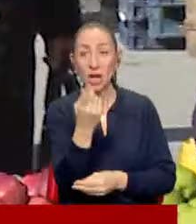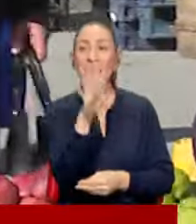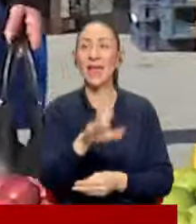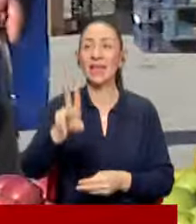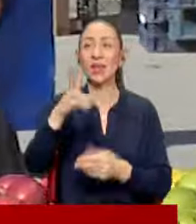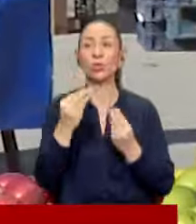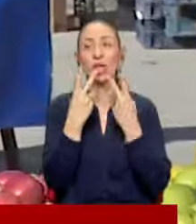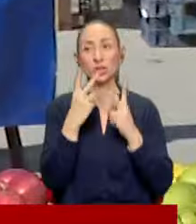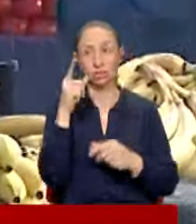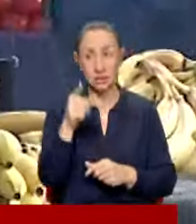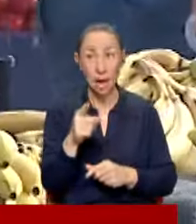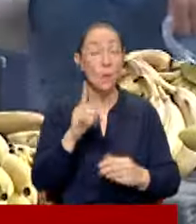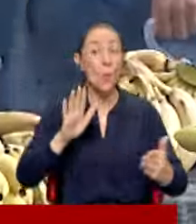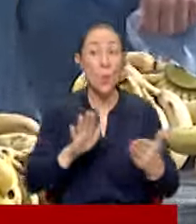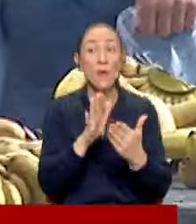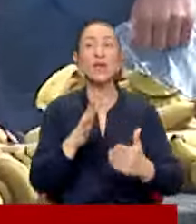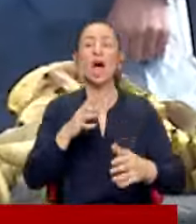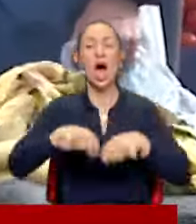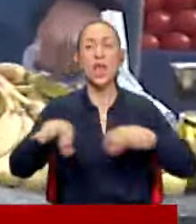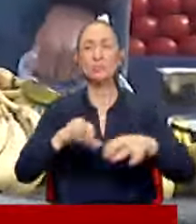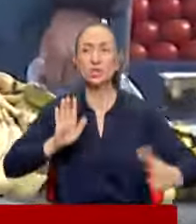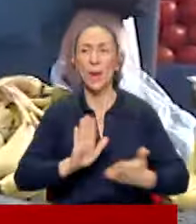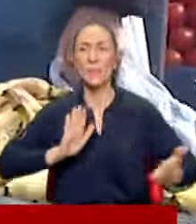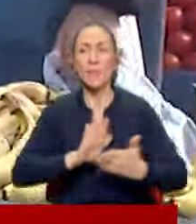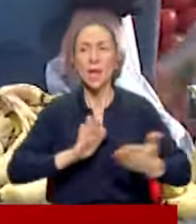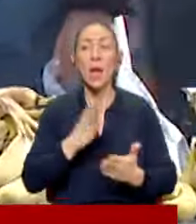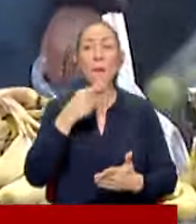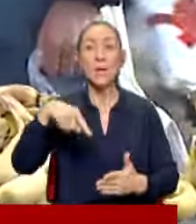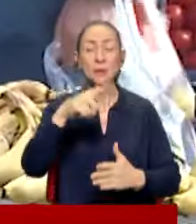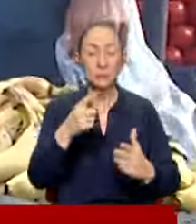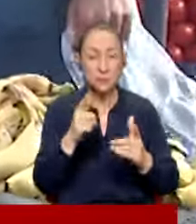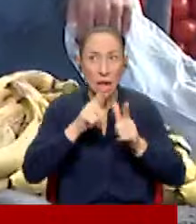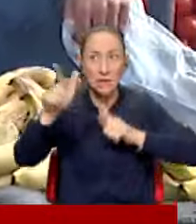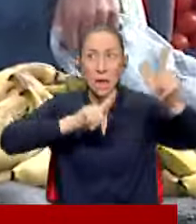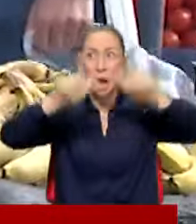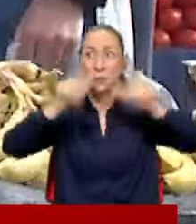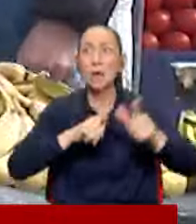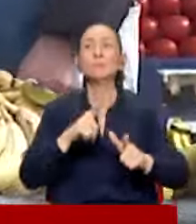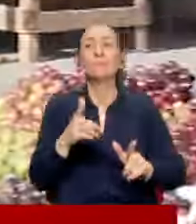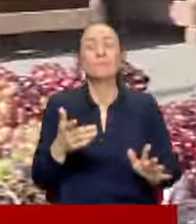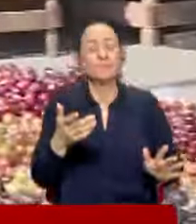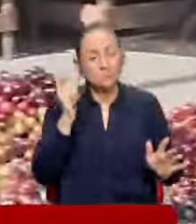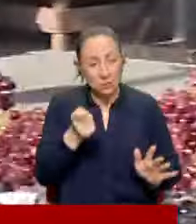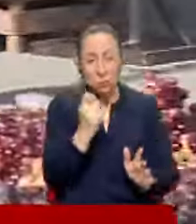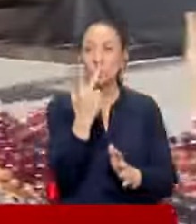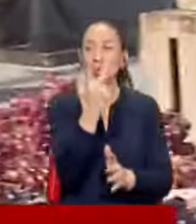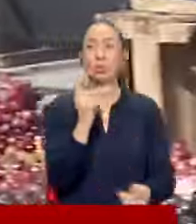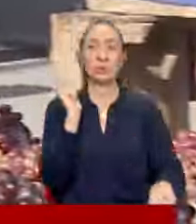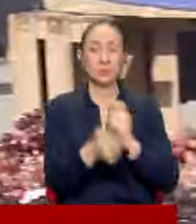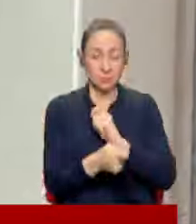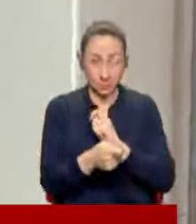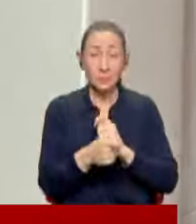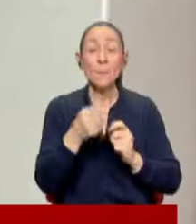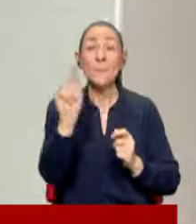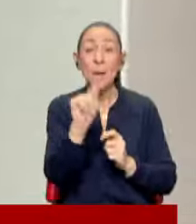%42,57 olacağını açıkladı. Muhalefetin ayrımcılık tepkisi, emeklinin yükselen sesi sonrası oran 3. kez değişti.